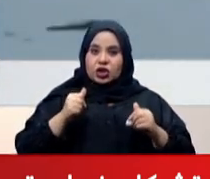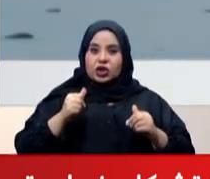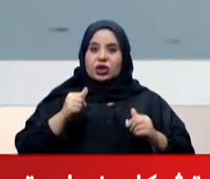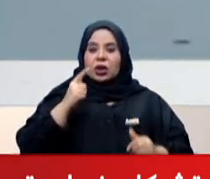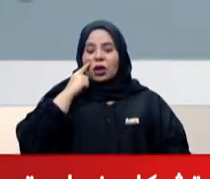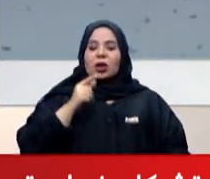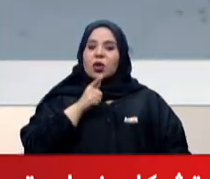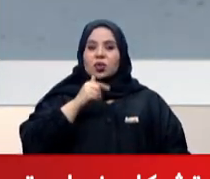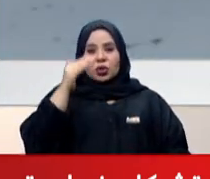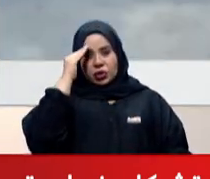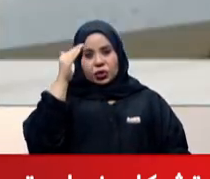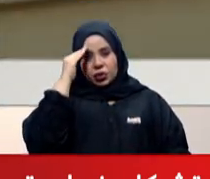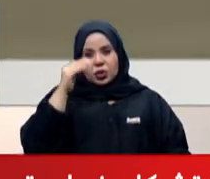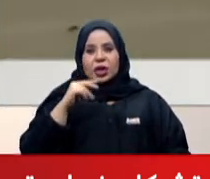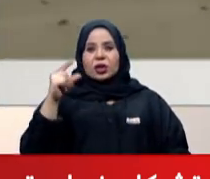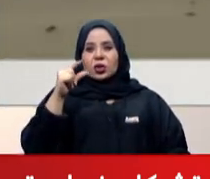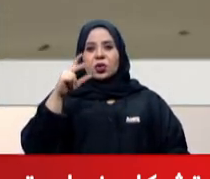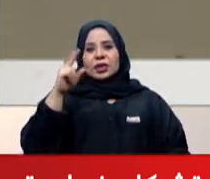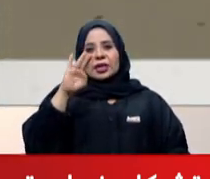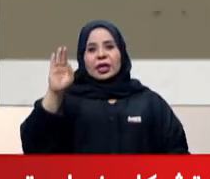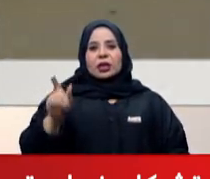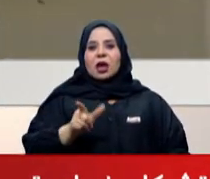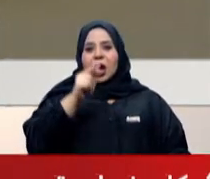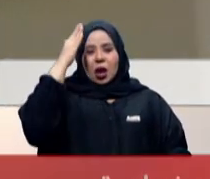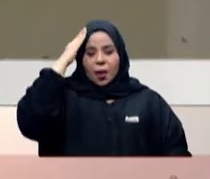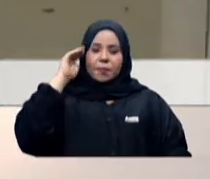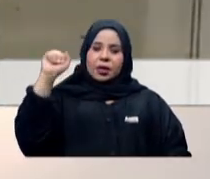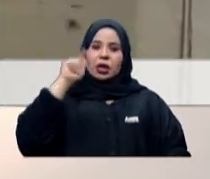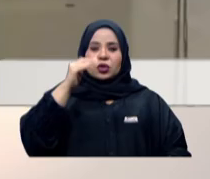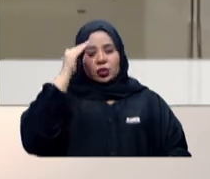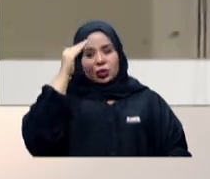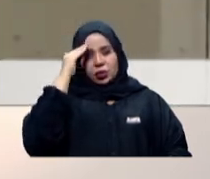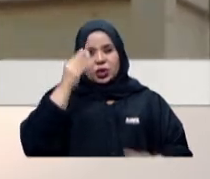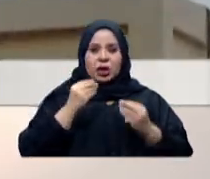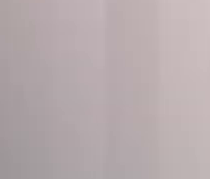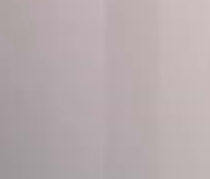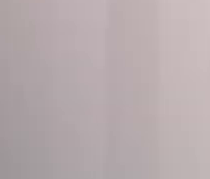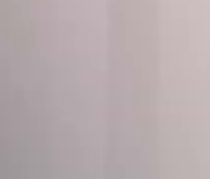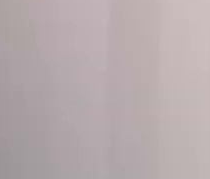نعم. إذن الدكتور زكريا خنجية الخبير في البيئة وسلامة الأغذية، شكرا جزيلا لك.